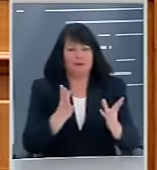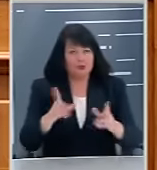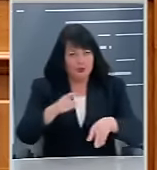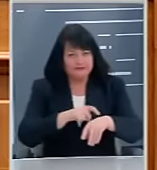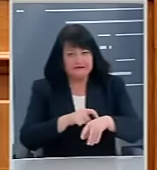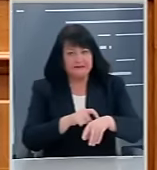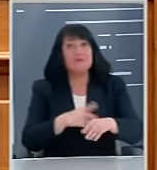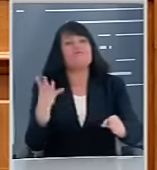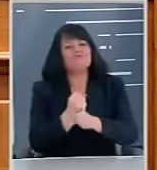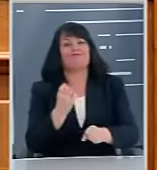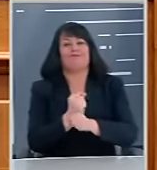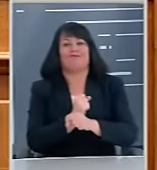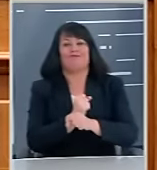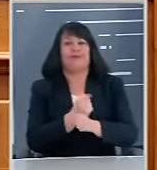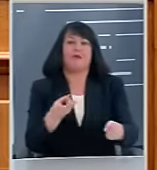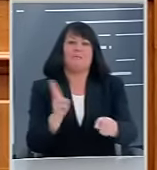σήμερα κατέληγαν